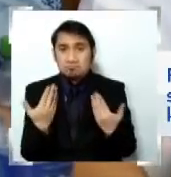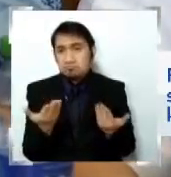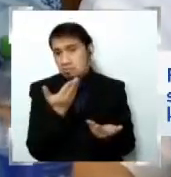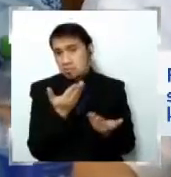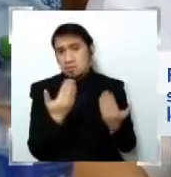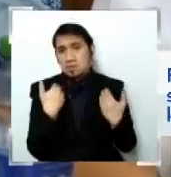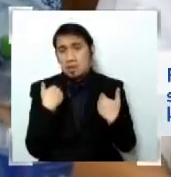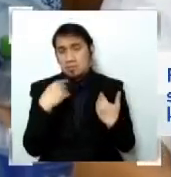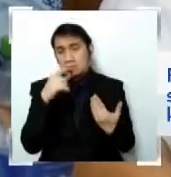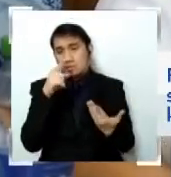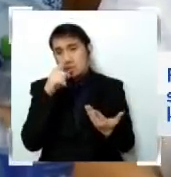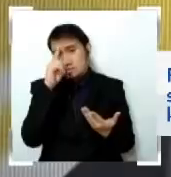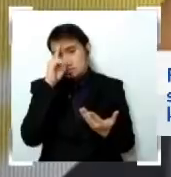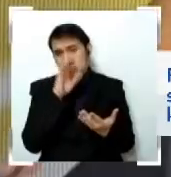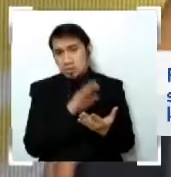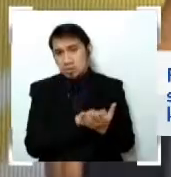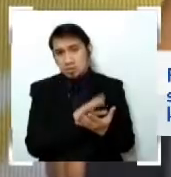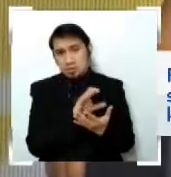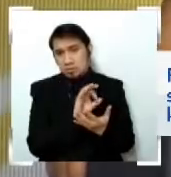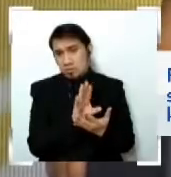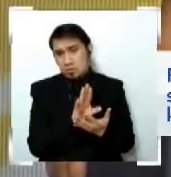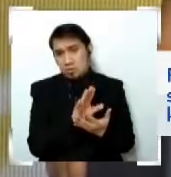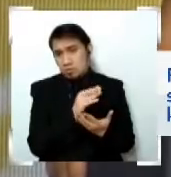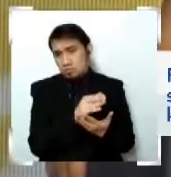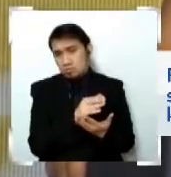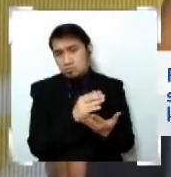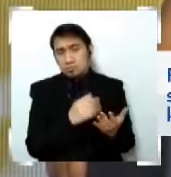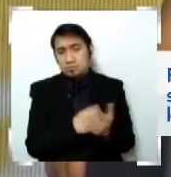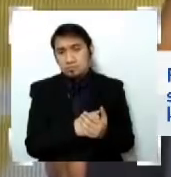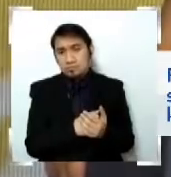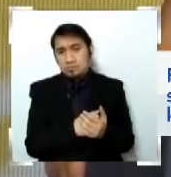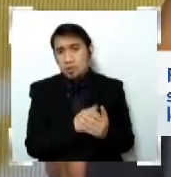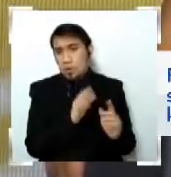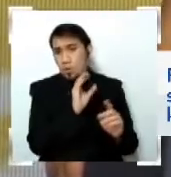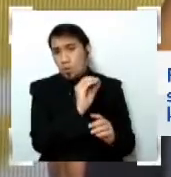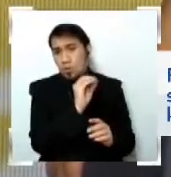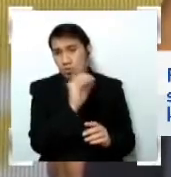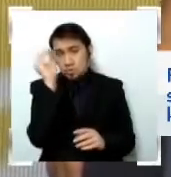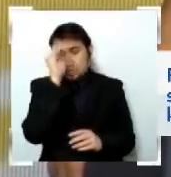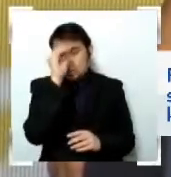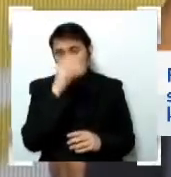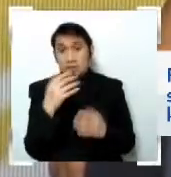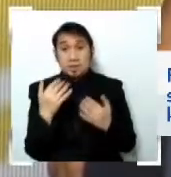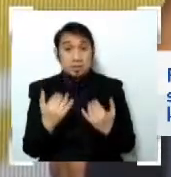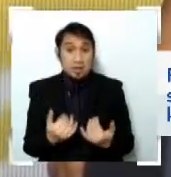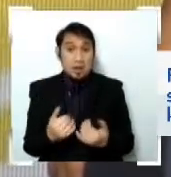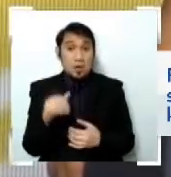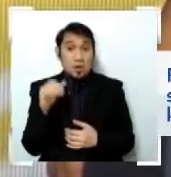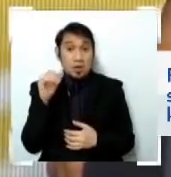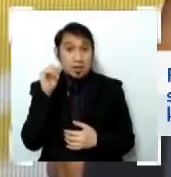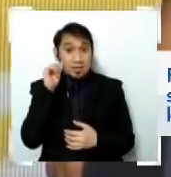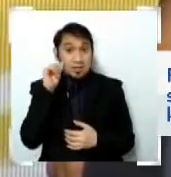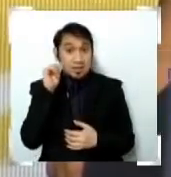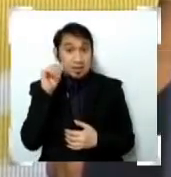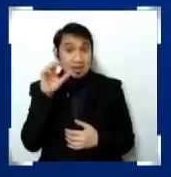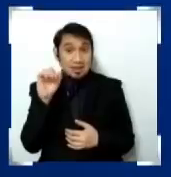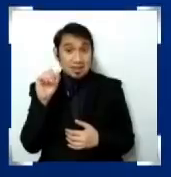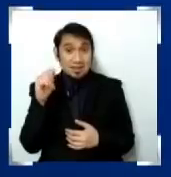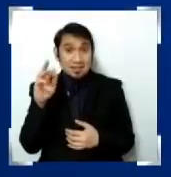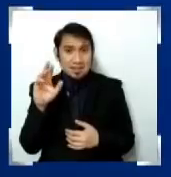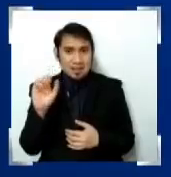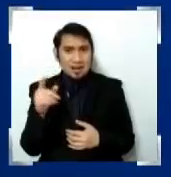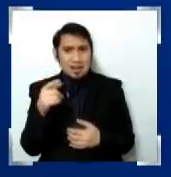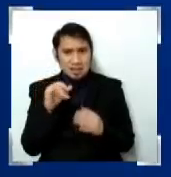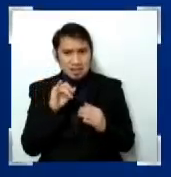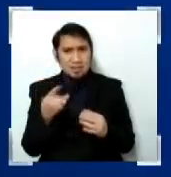na sinasabi niya yon. Wala pang anunsyo sa ngayon ang presidential daughter kung tatakbo siya sa pagkapangulo sa 2022. Sa